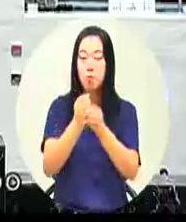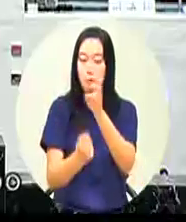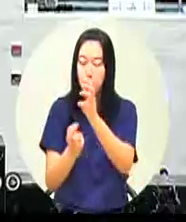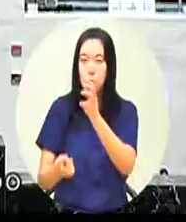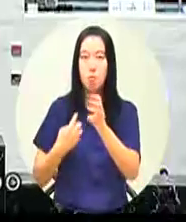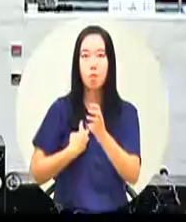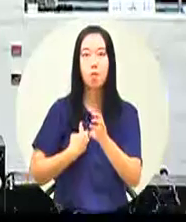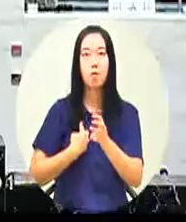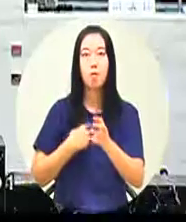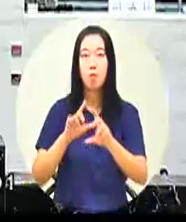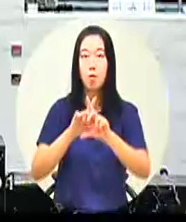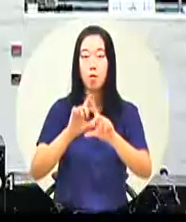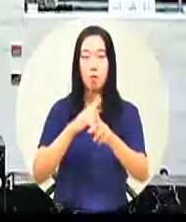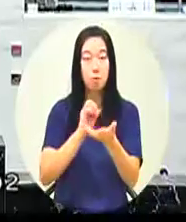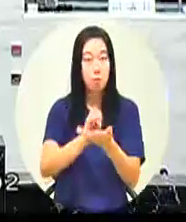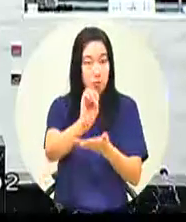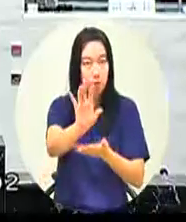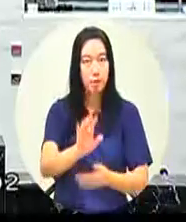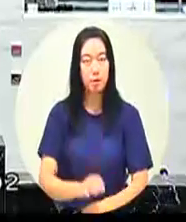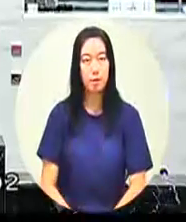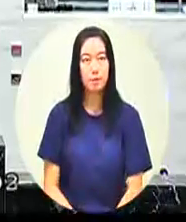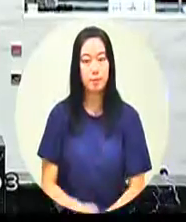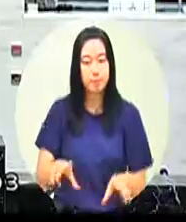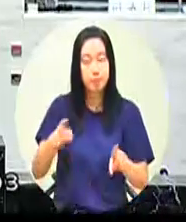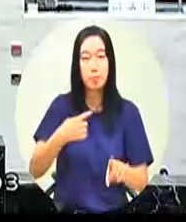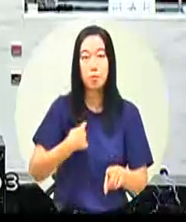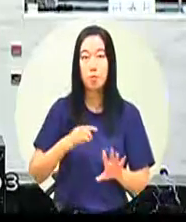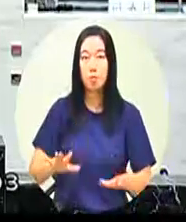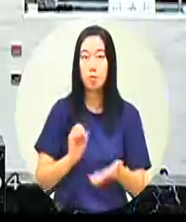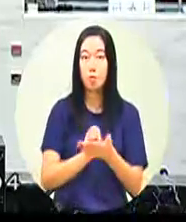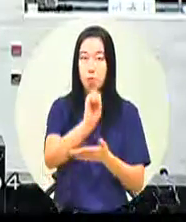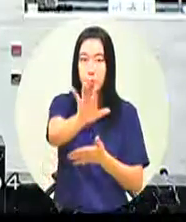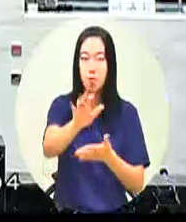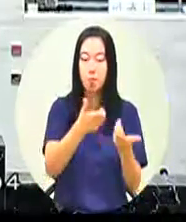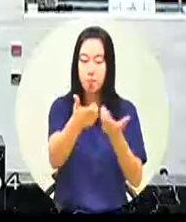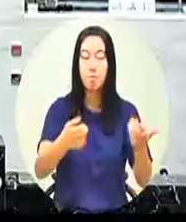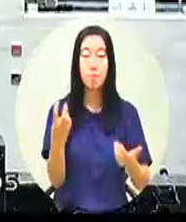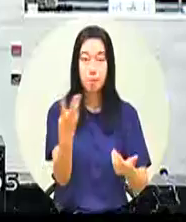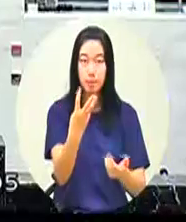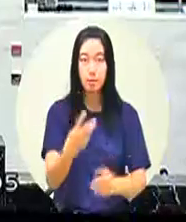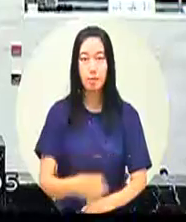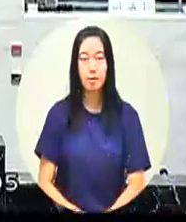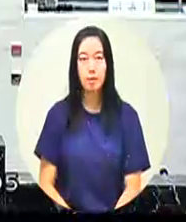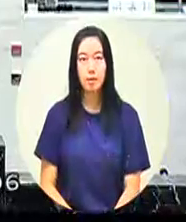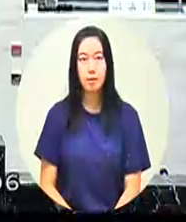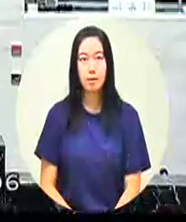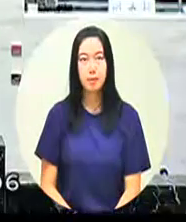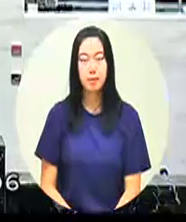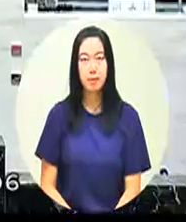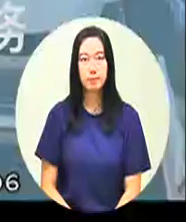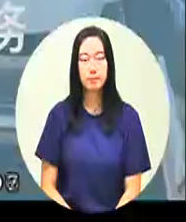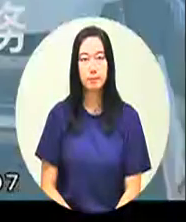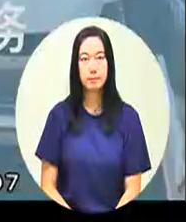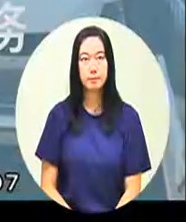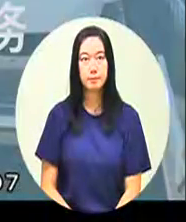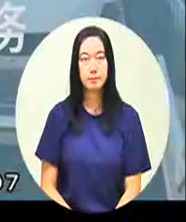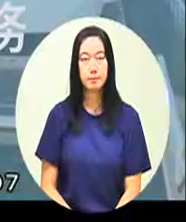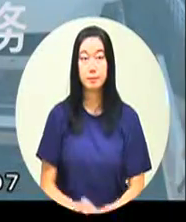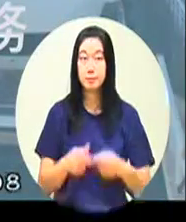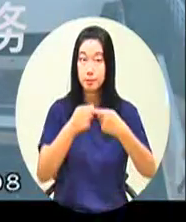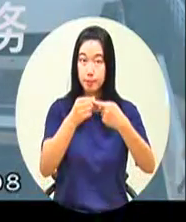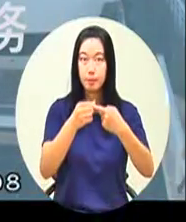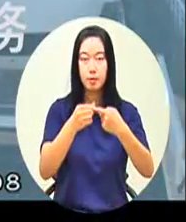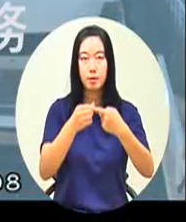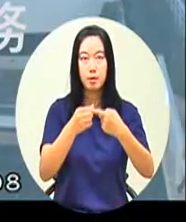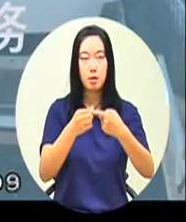大会提出报告。首先，今天的报告大概分成三个部分，请参阅。那首先，先请